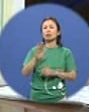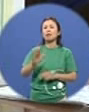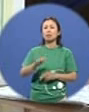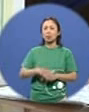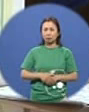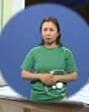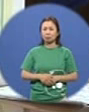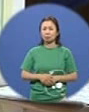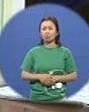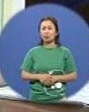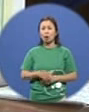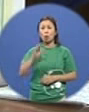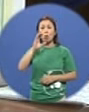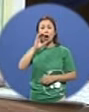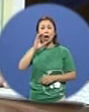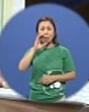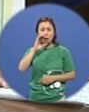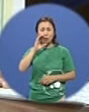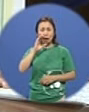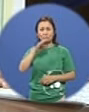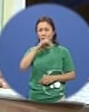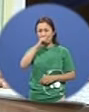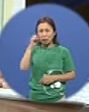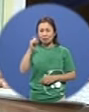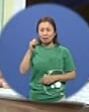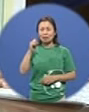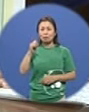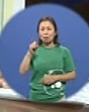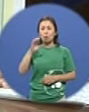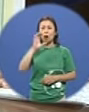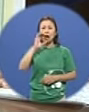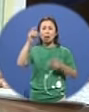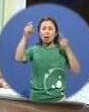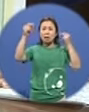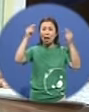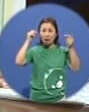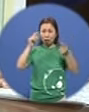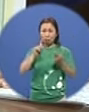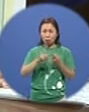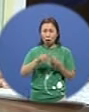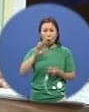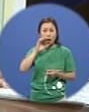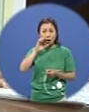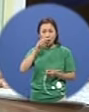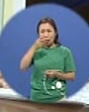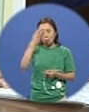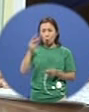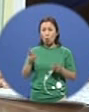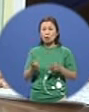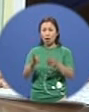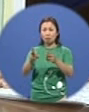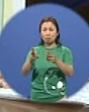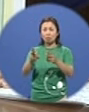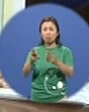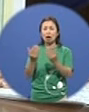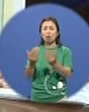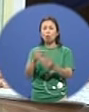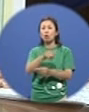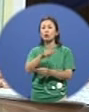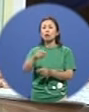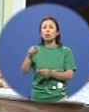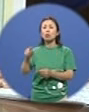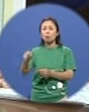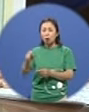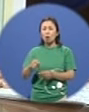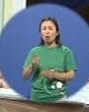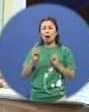の大学もあるんですよはい一般の大学が和歌山大学とか和歌山交線とかそういうところにもねあのさっきの企業の経営